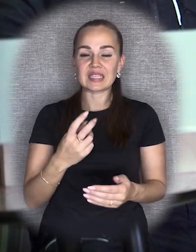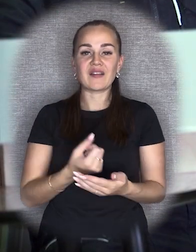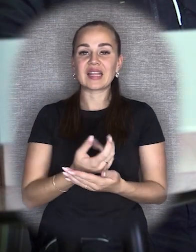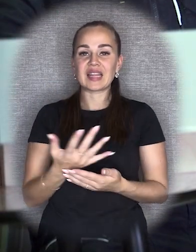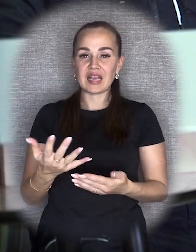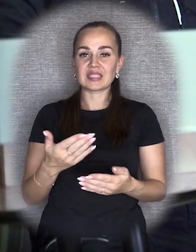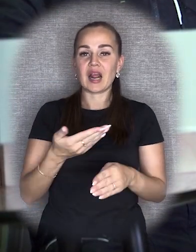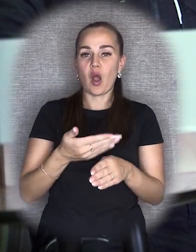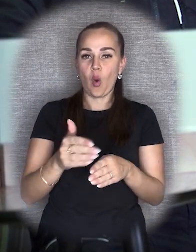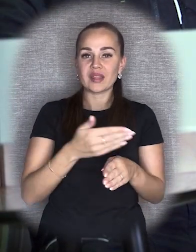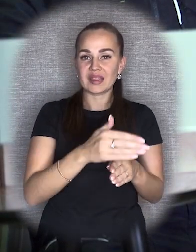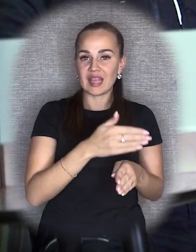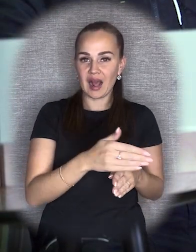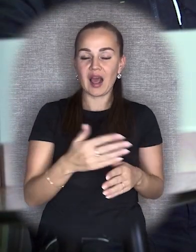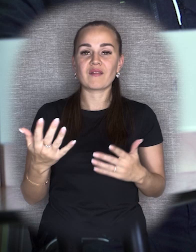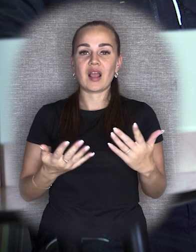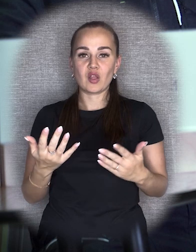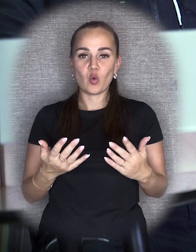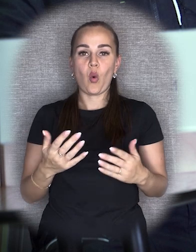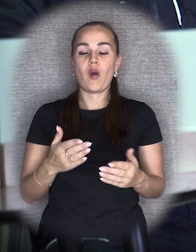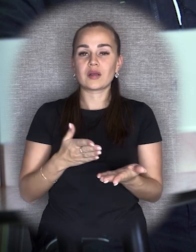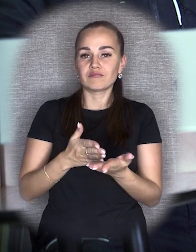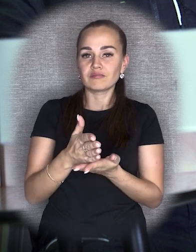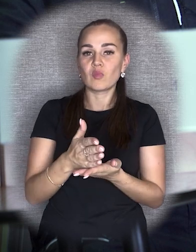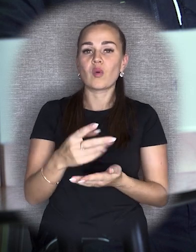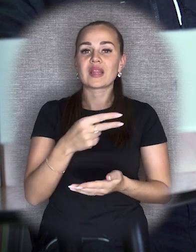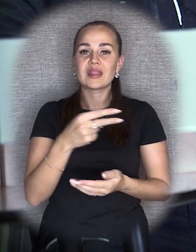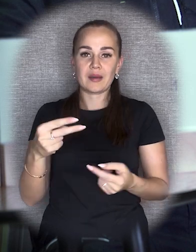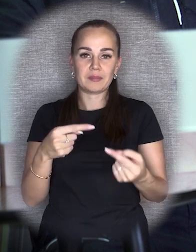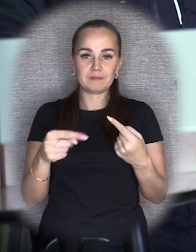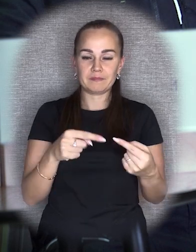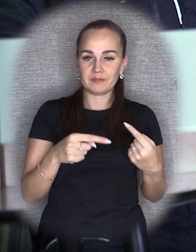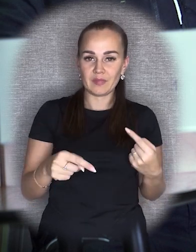представлено несколько разделов, которые строятся по